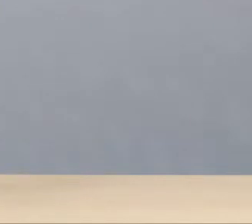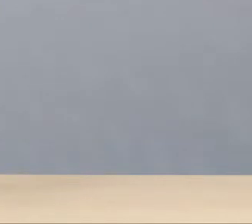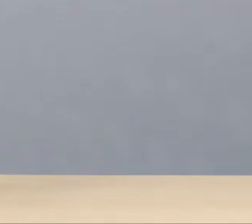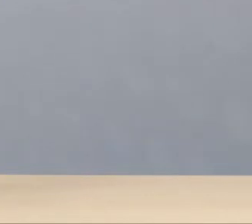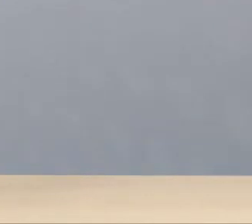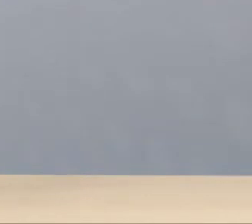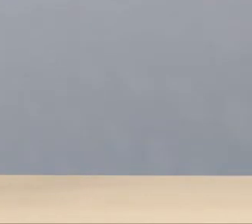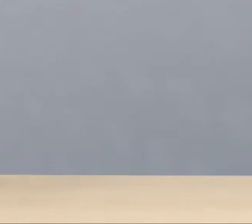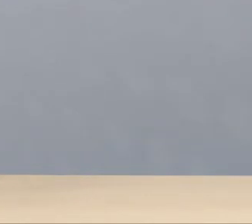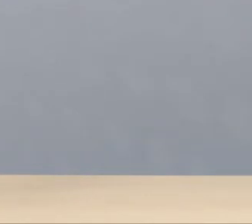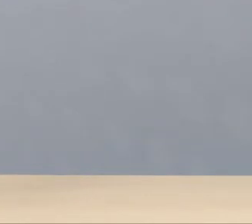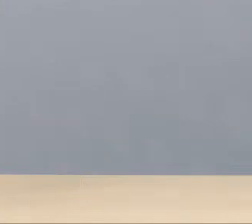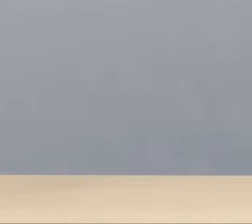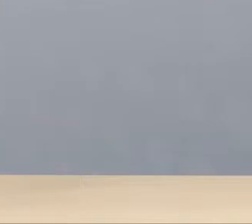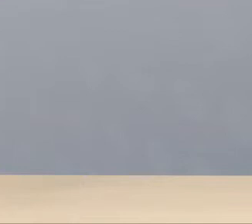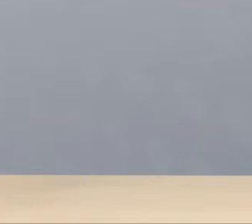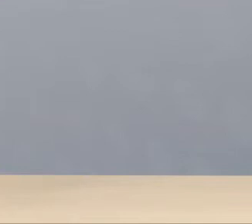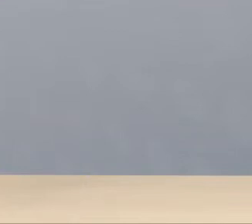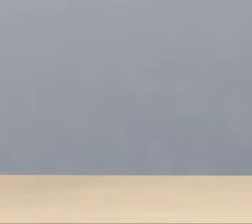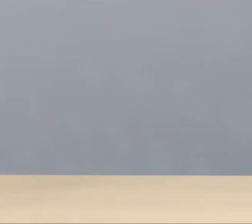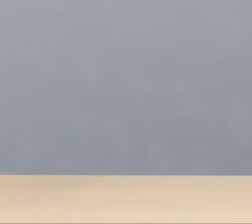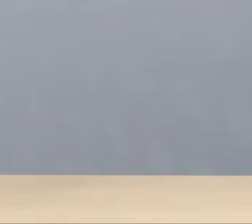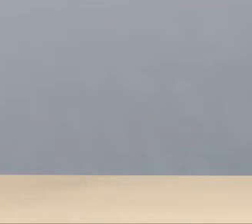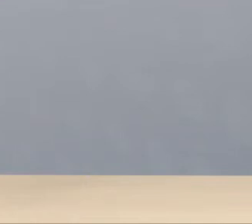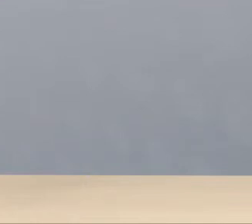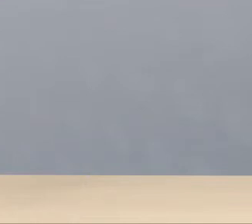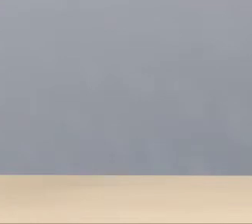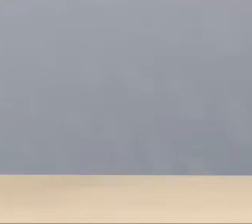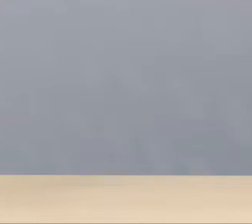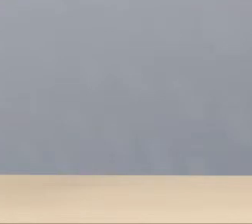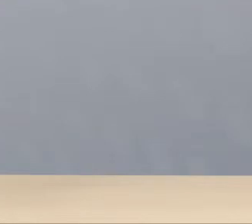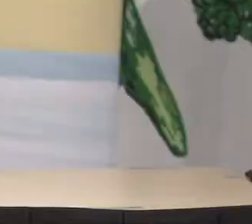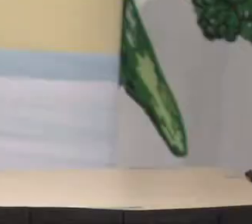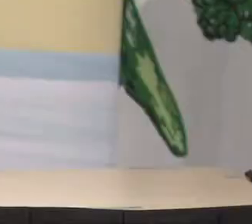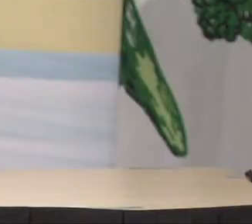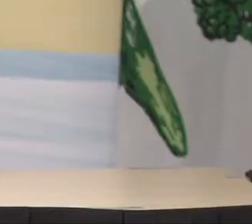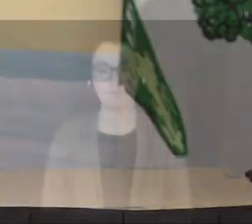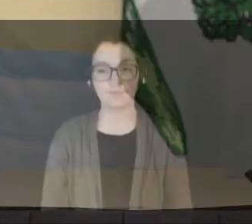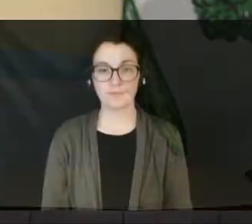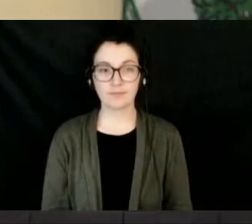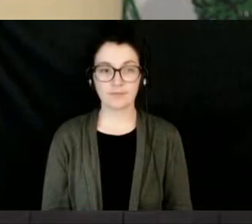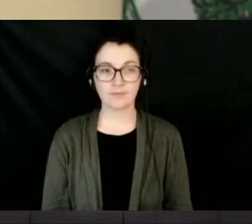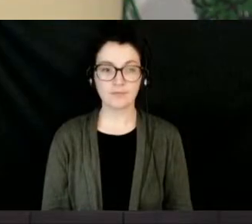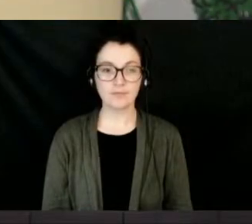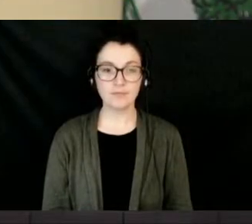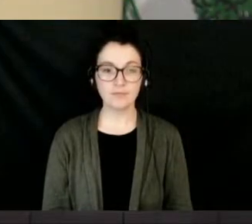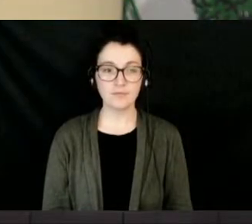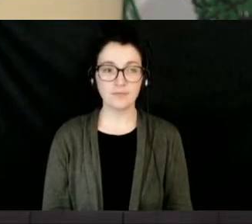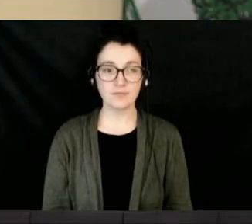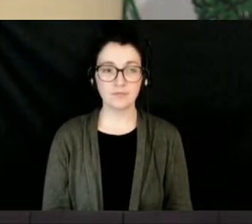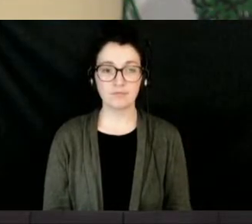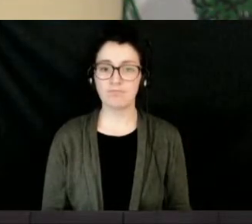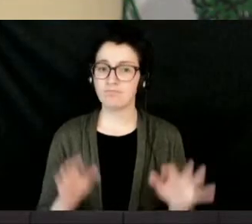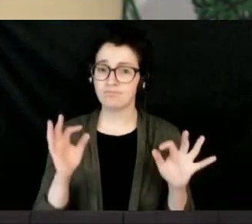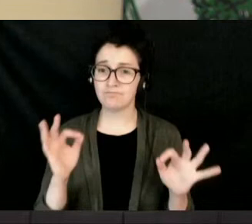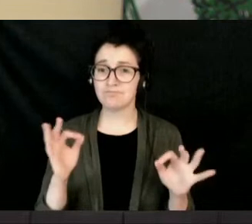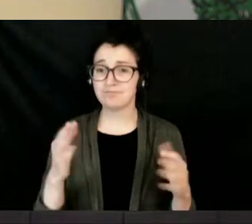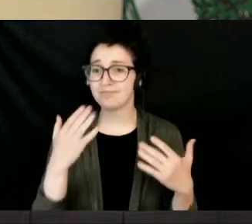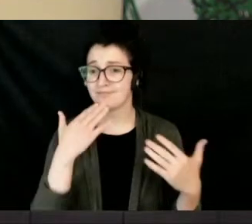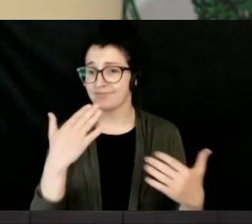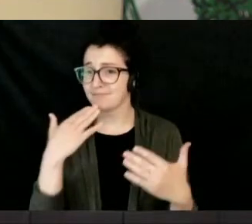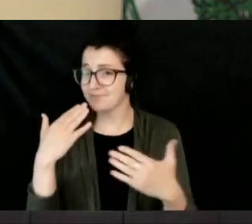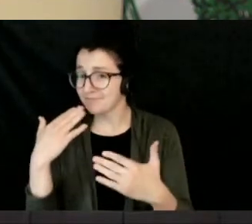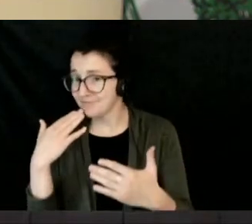Merci beaucoup pour ces précisions, Dr. Morrison. Bonne journée. Bonne journée. Okay, well, thank you very much. I believe that brings an end to